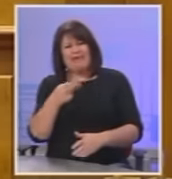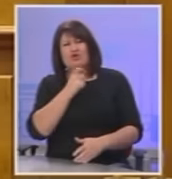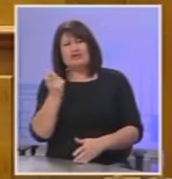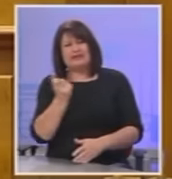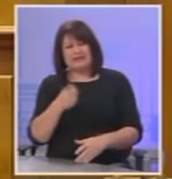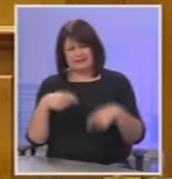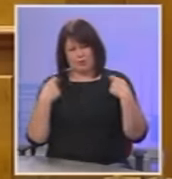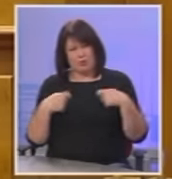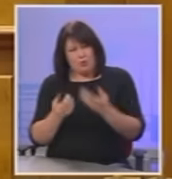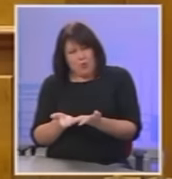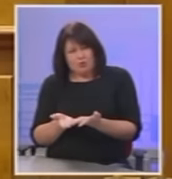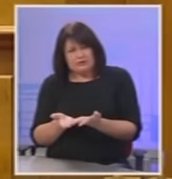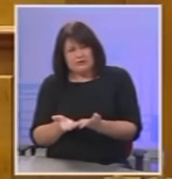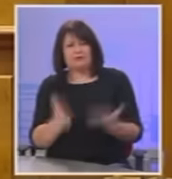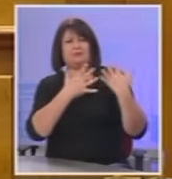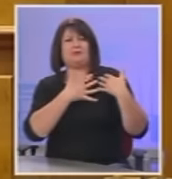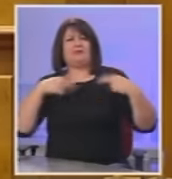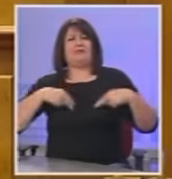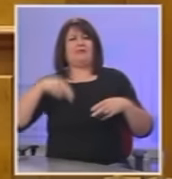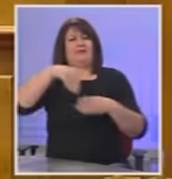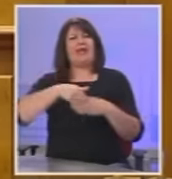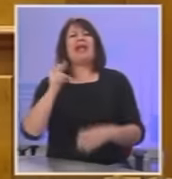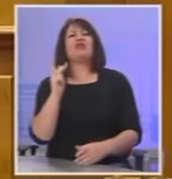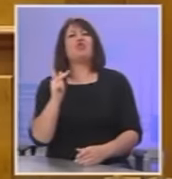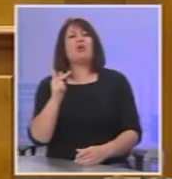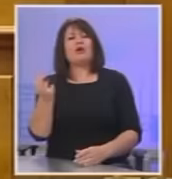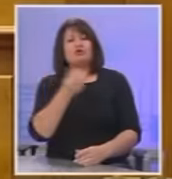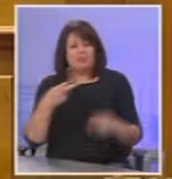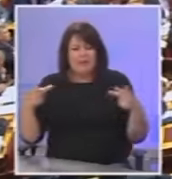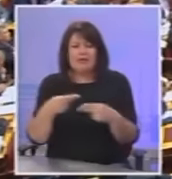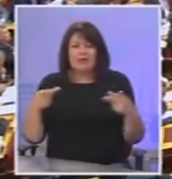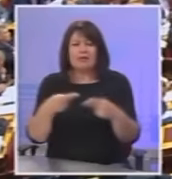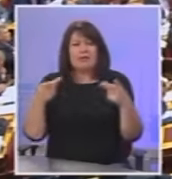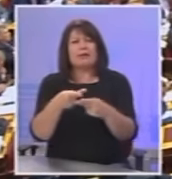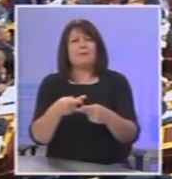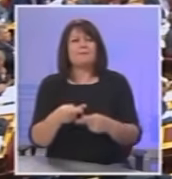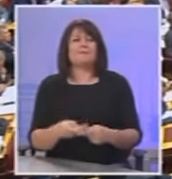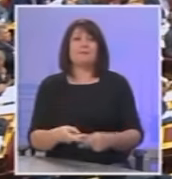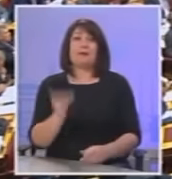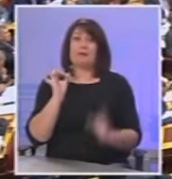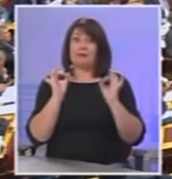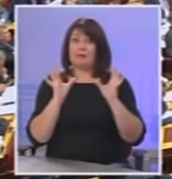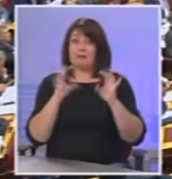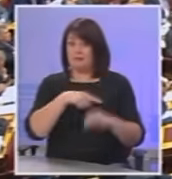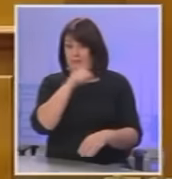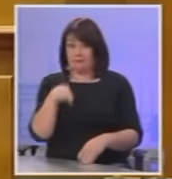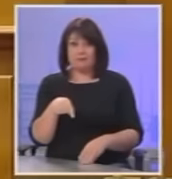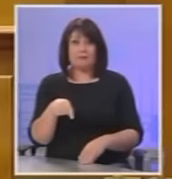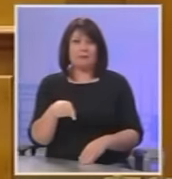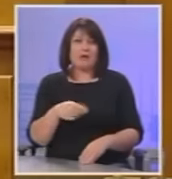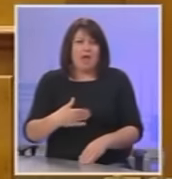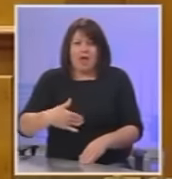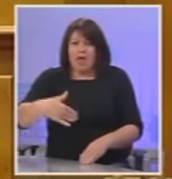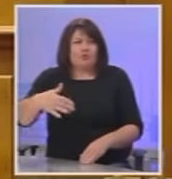είπανε, ενώ ο αρμόδιος υπουργός, ο κ. Κατρούγκαλος, εξαγγέλει περικοπές που κανένας ακόμα μέχρι σήμερα δεν ξέρει πού θα